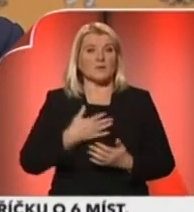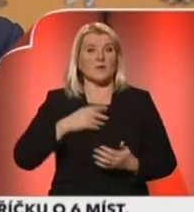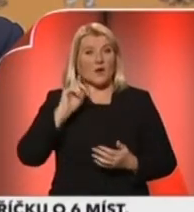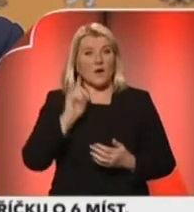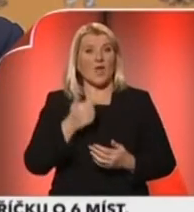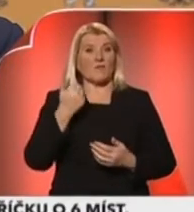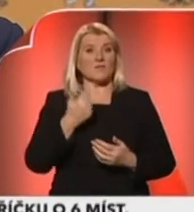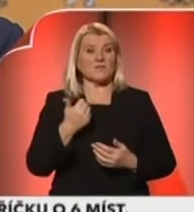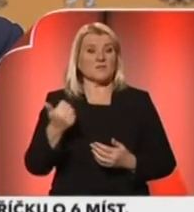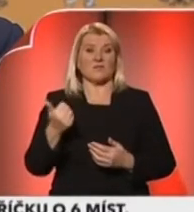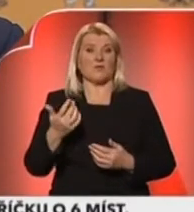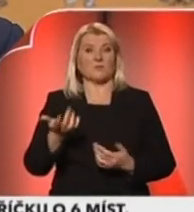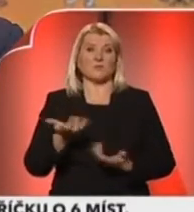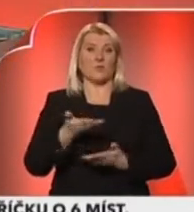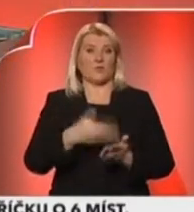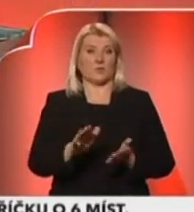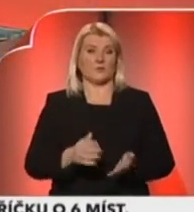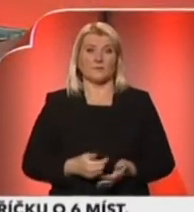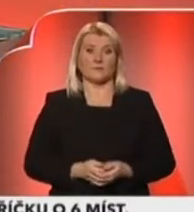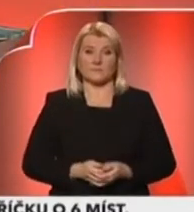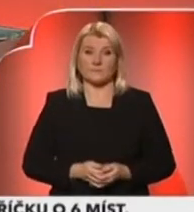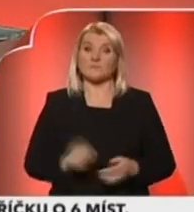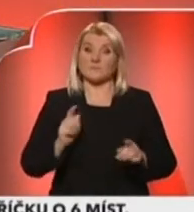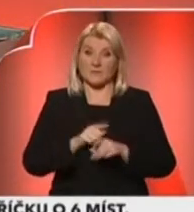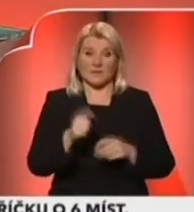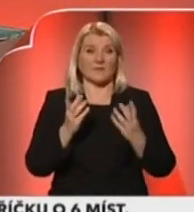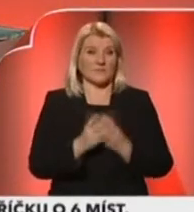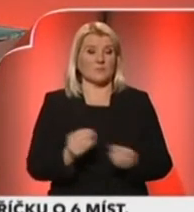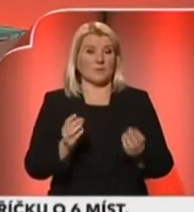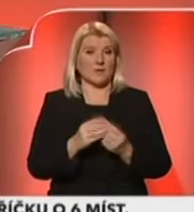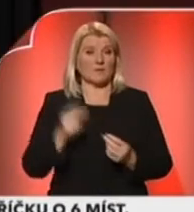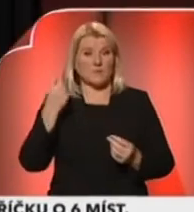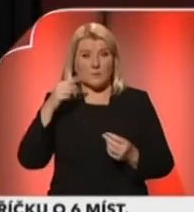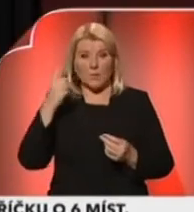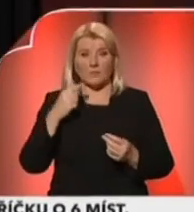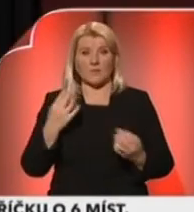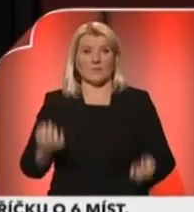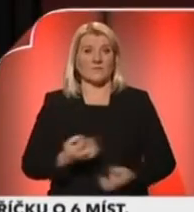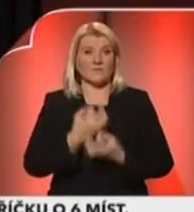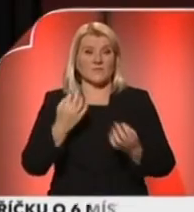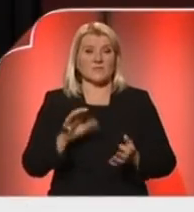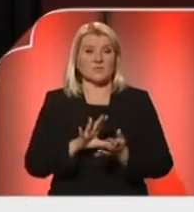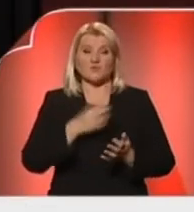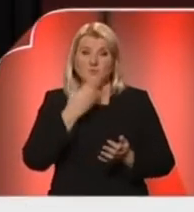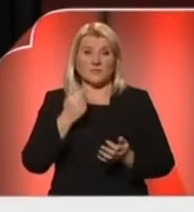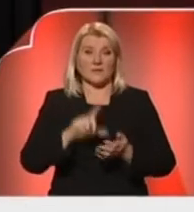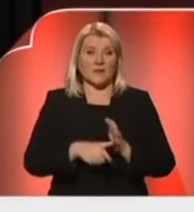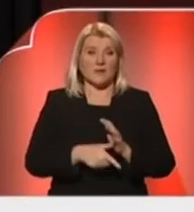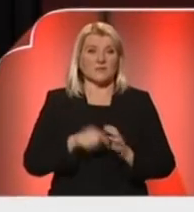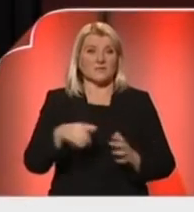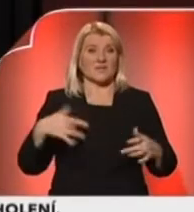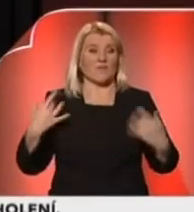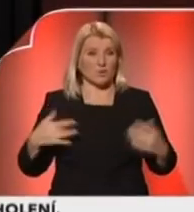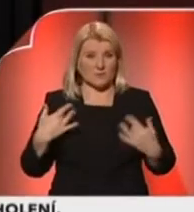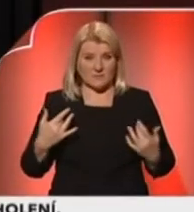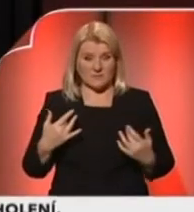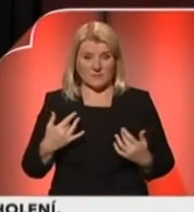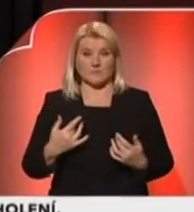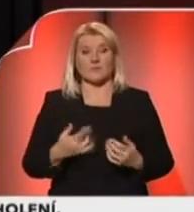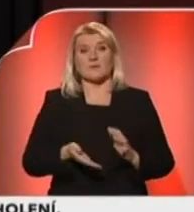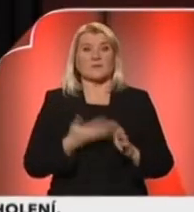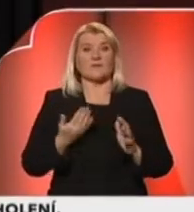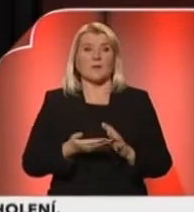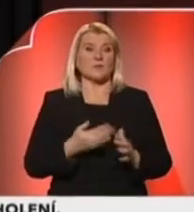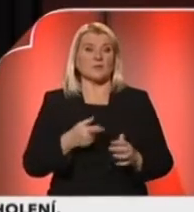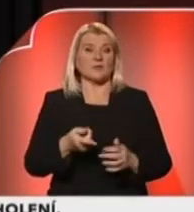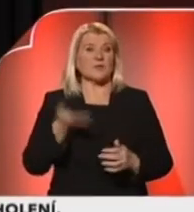lidí dostali důvěru ve volbách. Ale zmínil jste taky problematickou oblast Středočeského kraje, to je zdravotnictví. Jak když se jenom vrátím například k